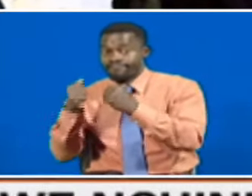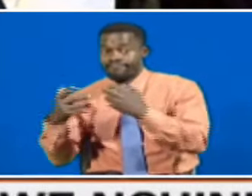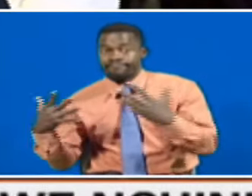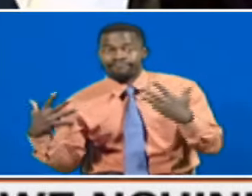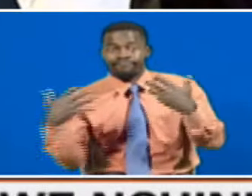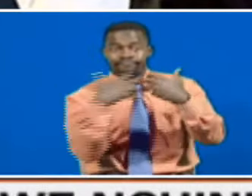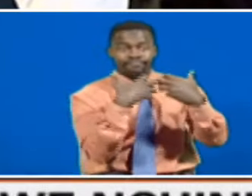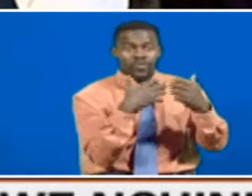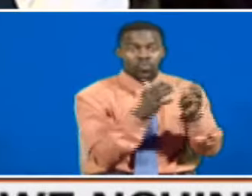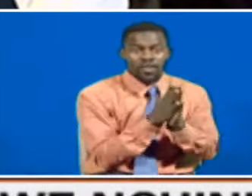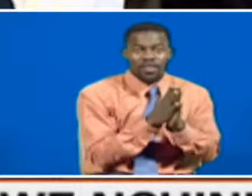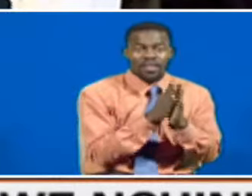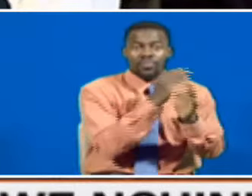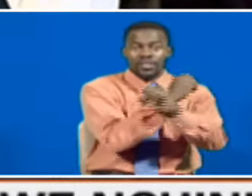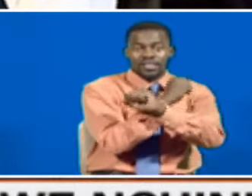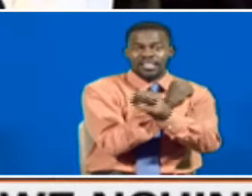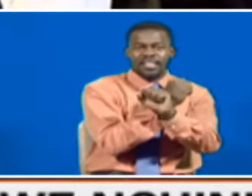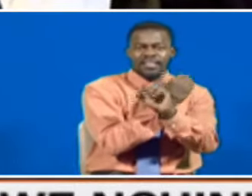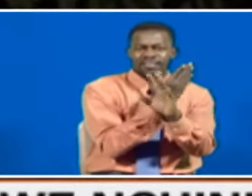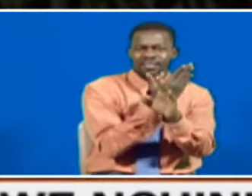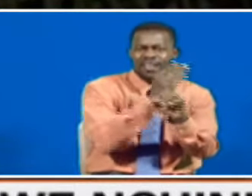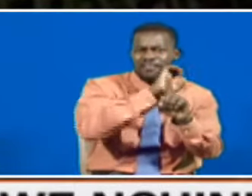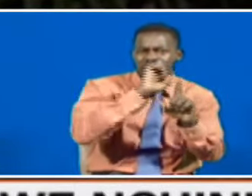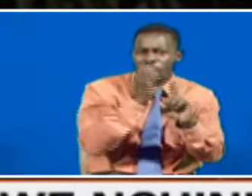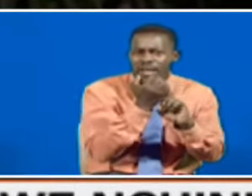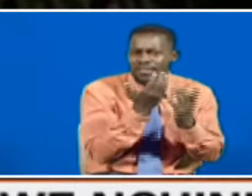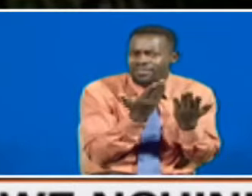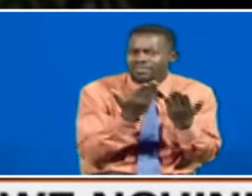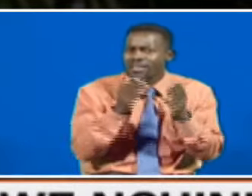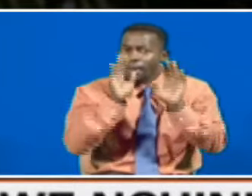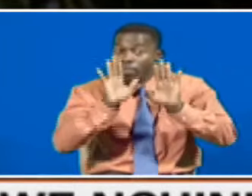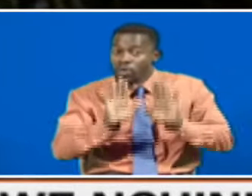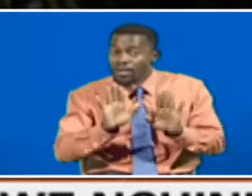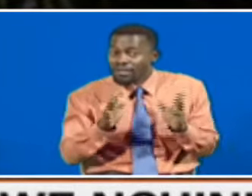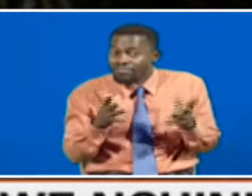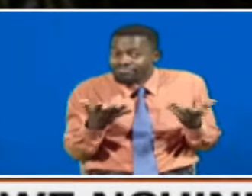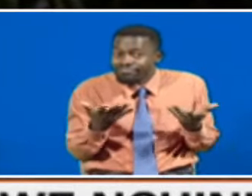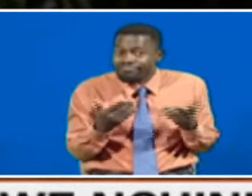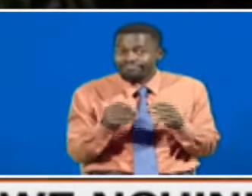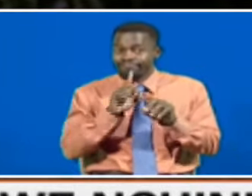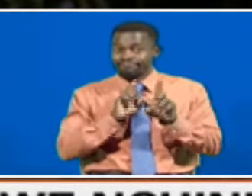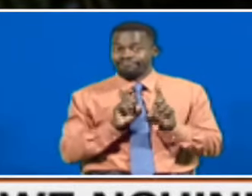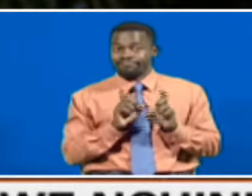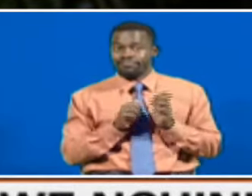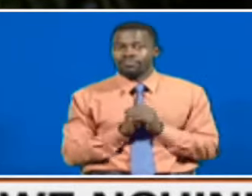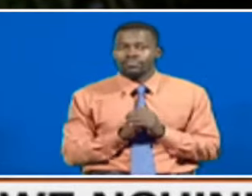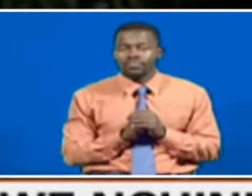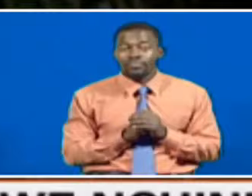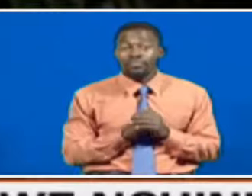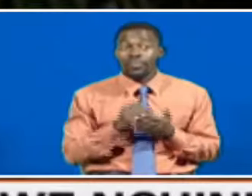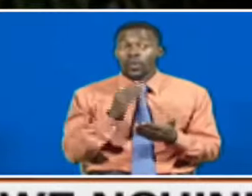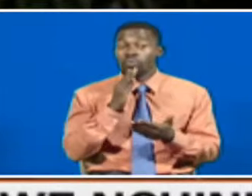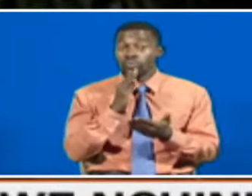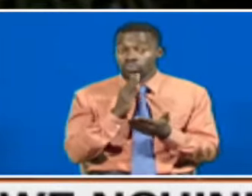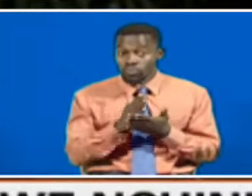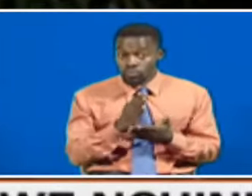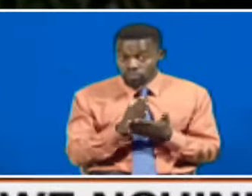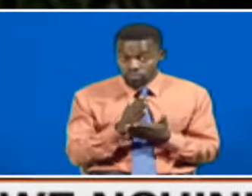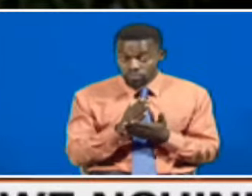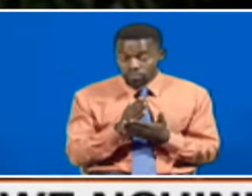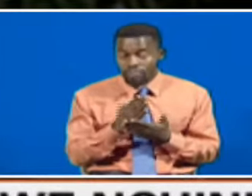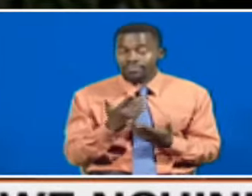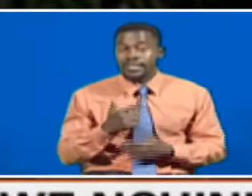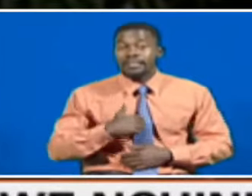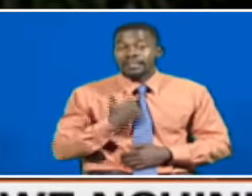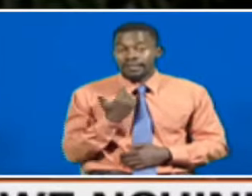kijacho? Well, hizi mbio ninafurahia kuwa mmoja wa kushiriki hizi mbio mwaka huu, kwa